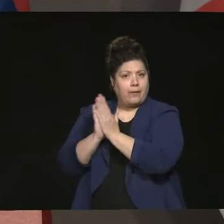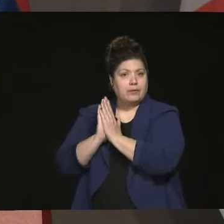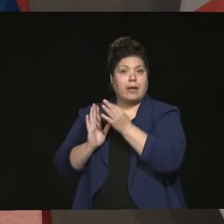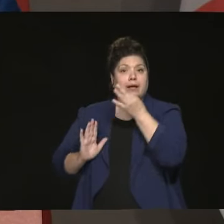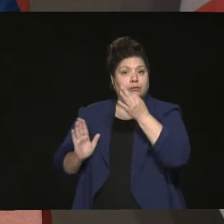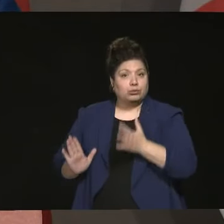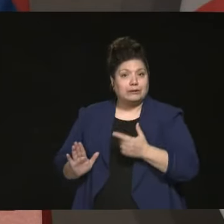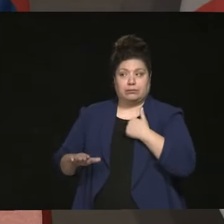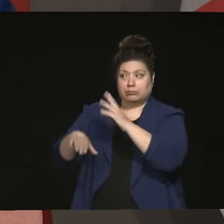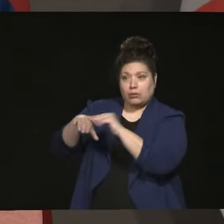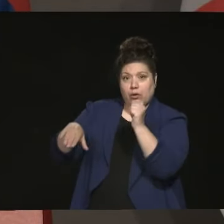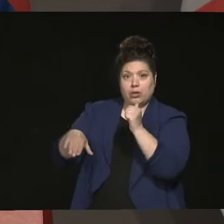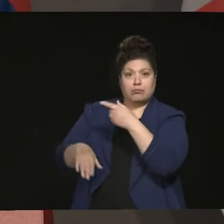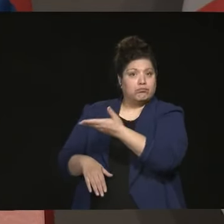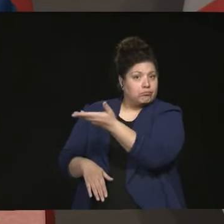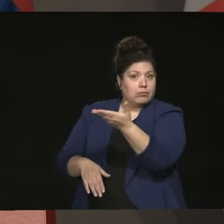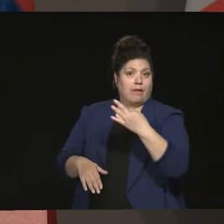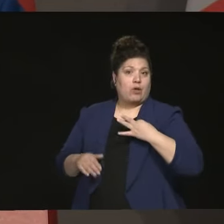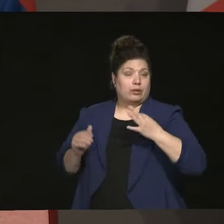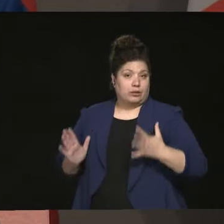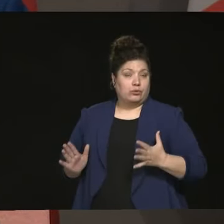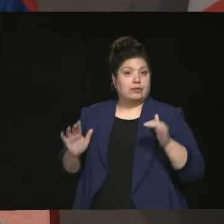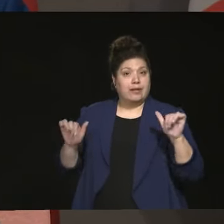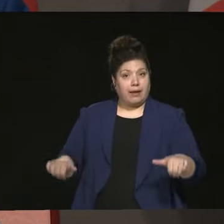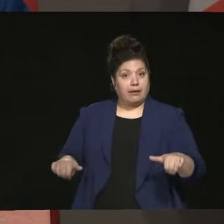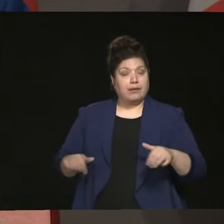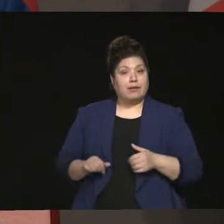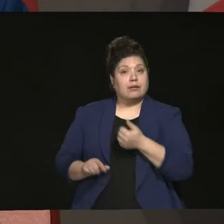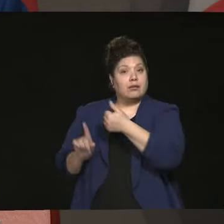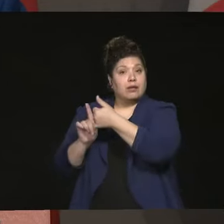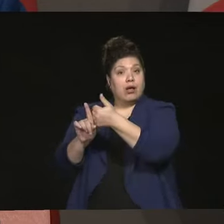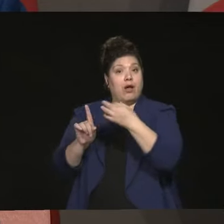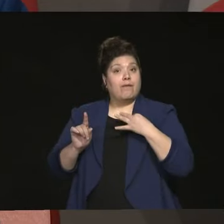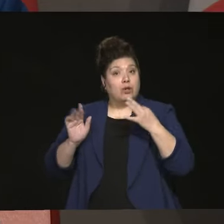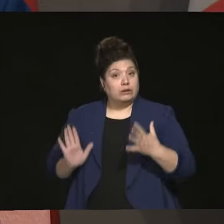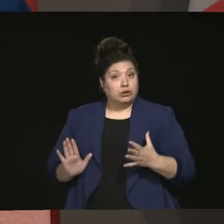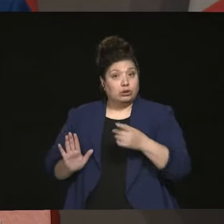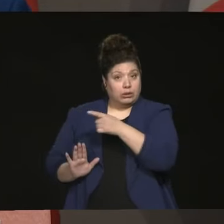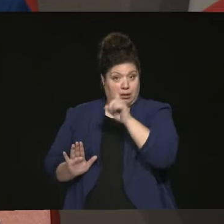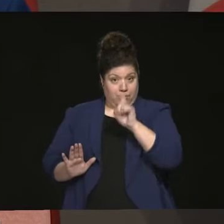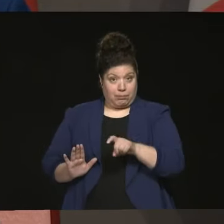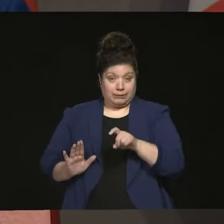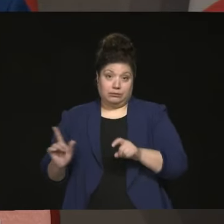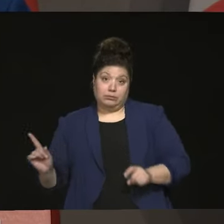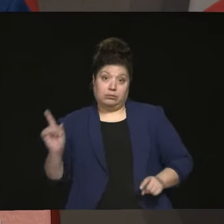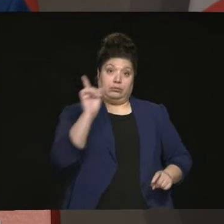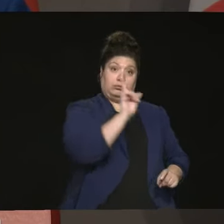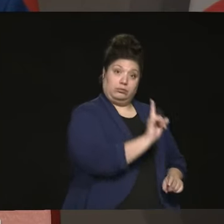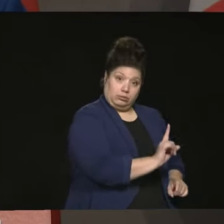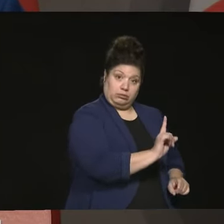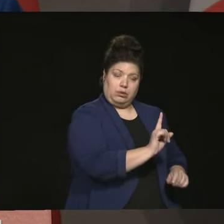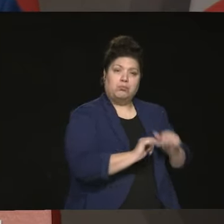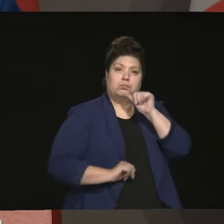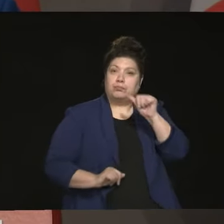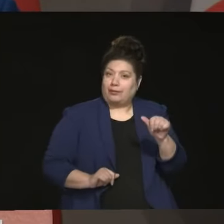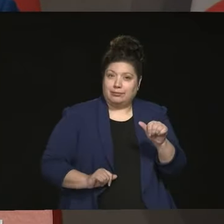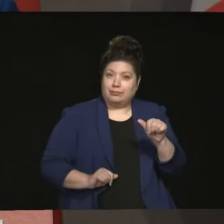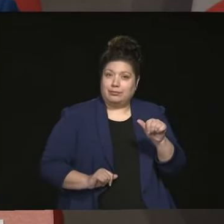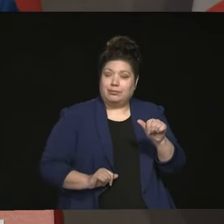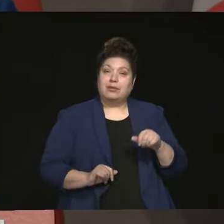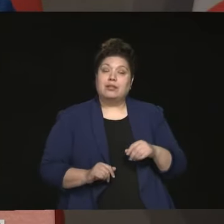bénévoles n'ont pas toujours besoin d'être Volunteers physiquement don't always présents need to à be un endroit physically en present particulier in a parce qu'une partie specific du travail, location. par exemple, se Part of fait the work pour faire